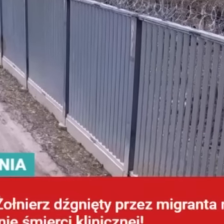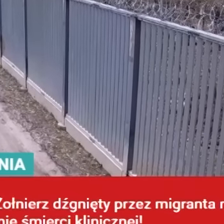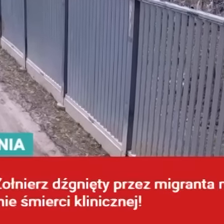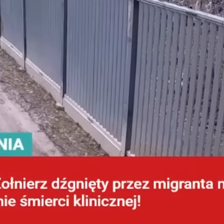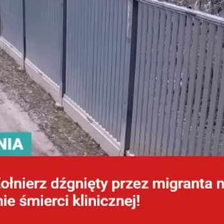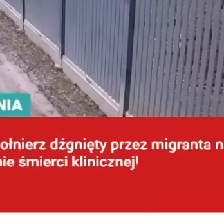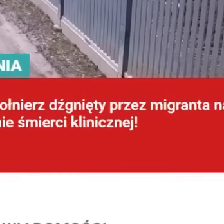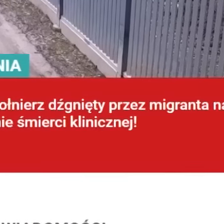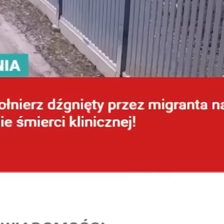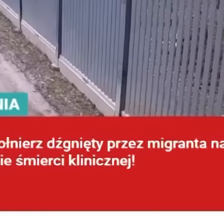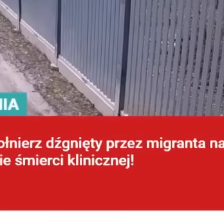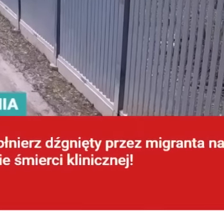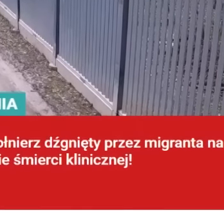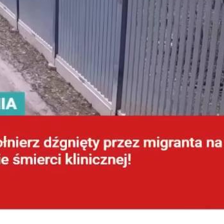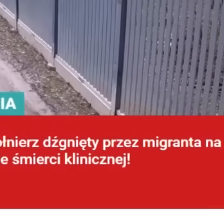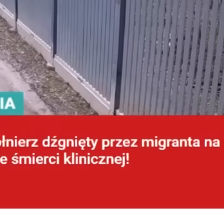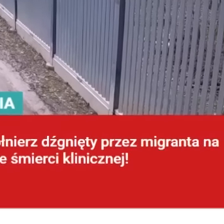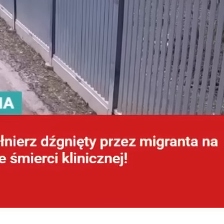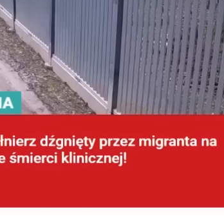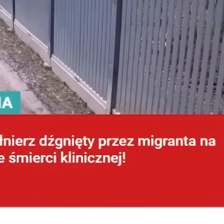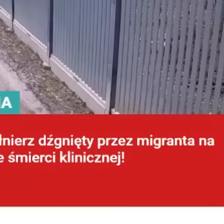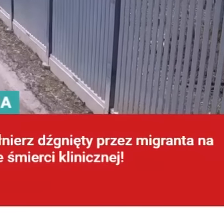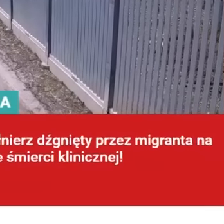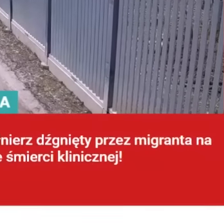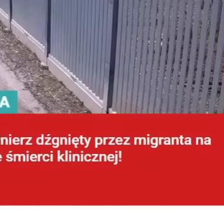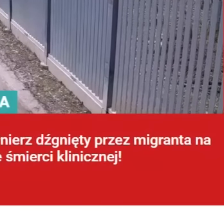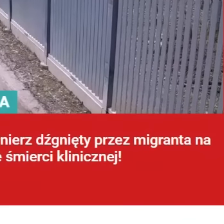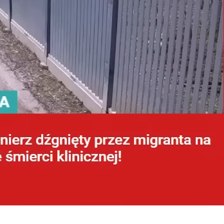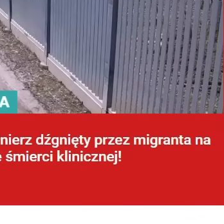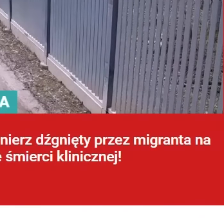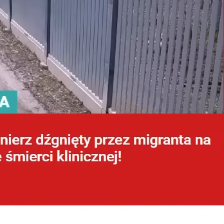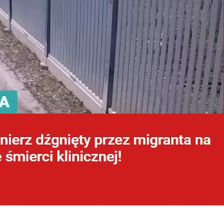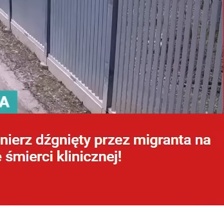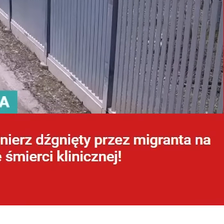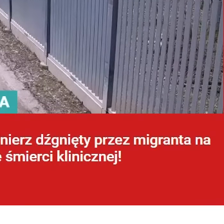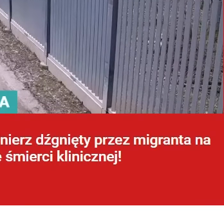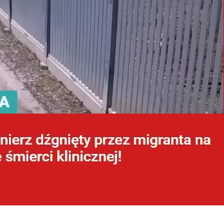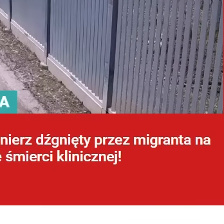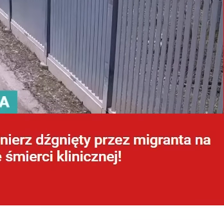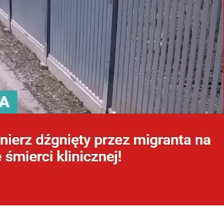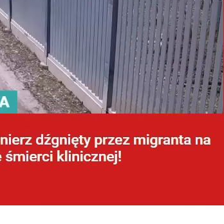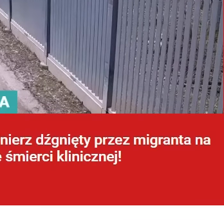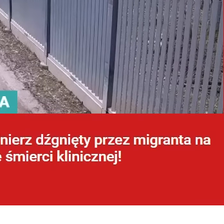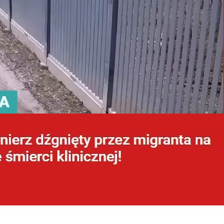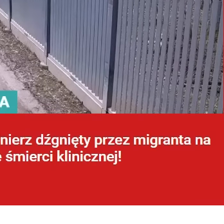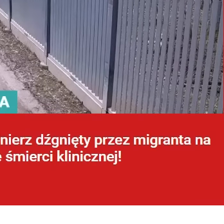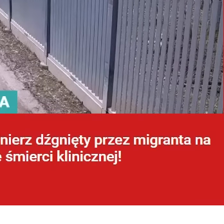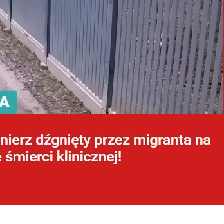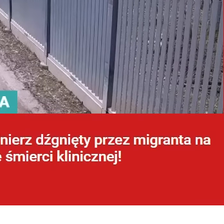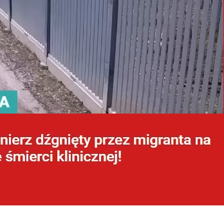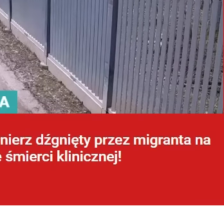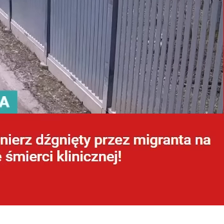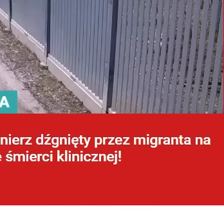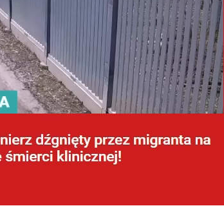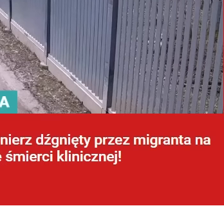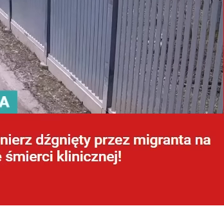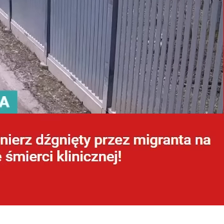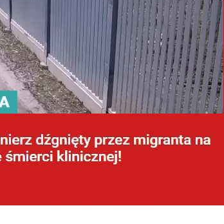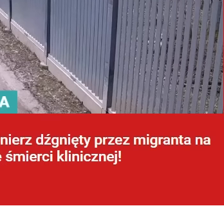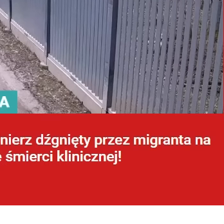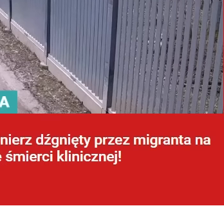kajdankami na oczach swoich kolegów. Tego wszystkiego, co przeszli kilka tygodni wcześniej ich koledzy i bronili granicy gołymi piersiami. No efekt jest taki, jest że